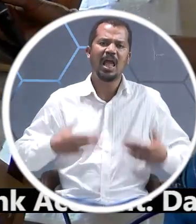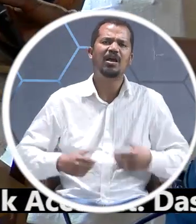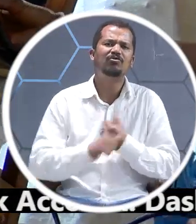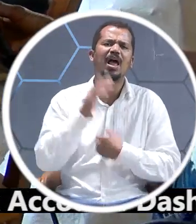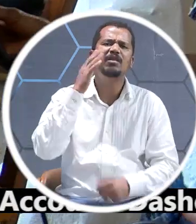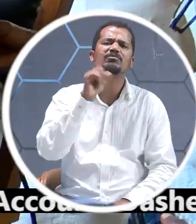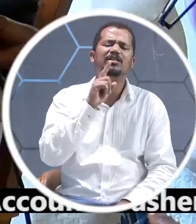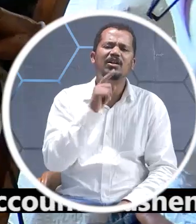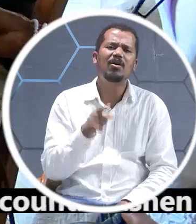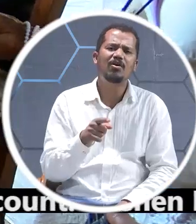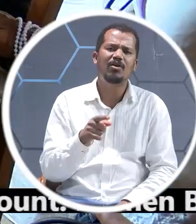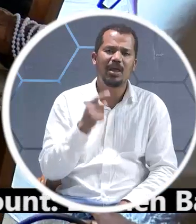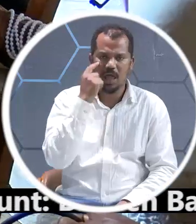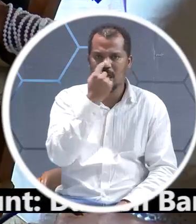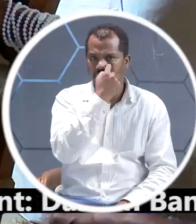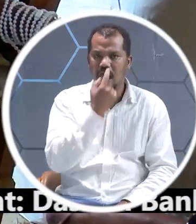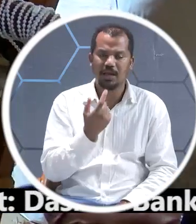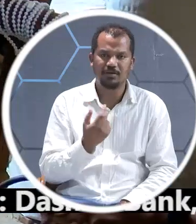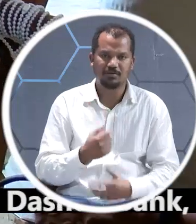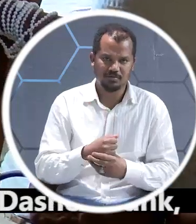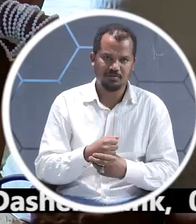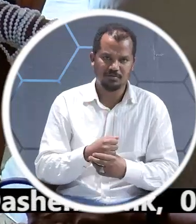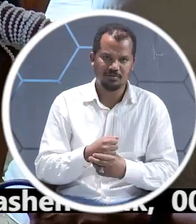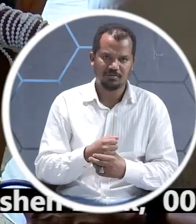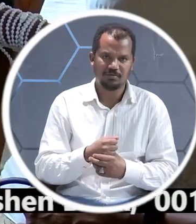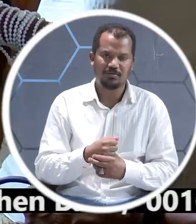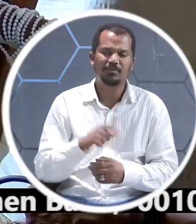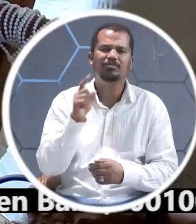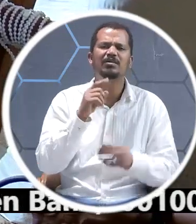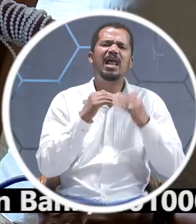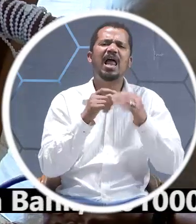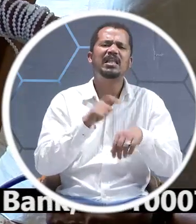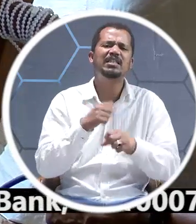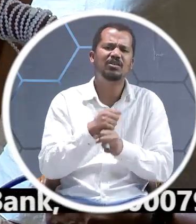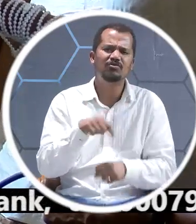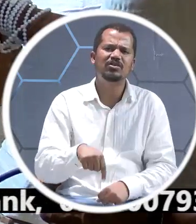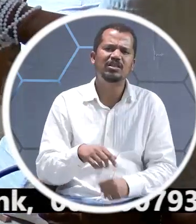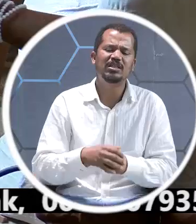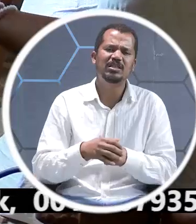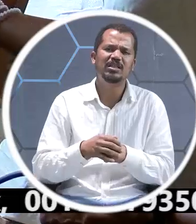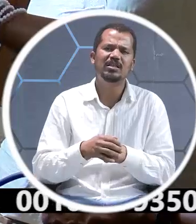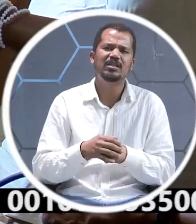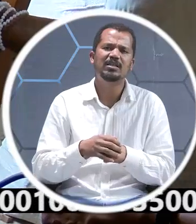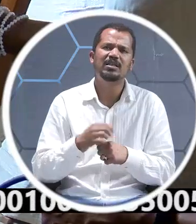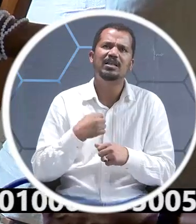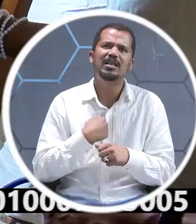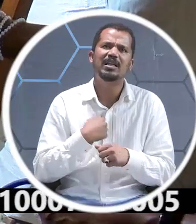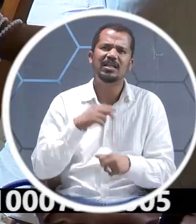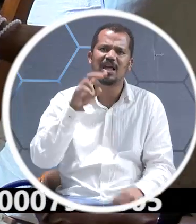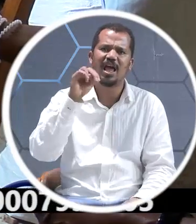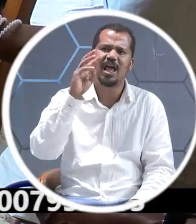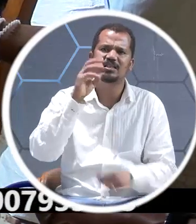የአካል ጉዳቱ አይነት ምንድን ነው? የአይን ምን ያህል ጊዜ ሰሩ ይህንን ስራ?